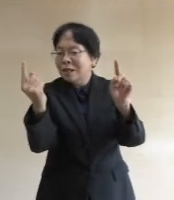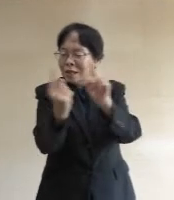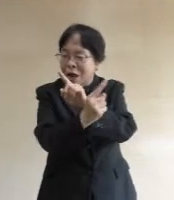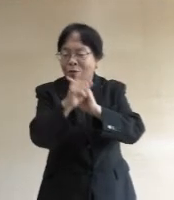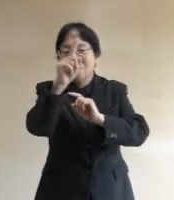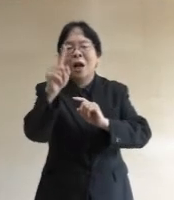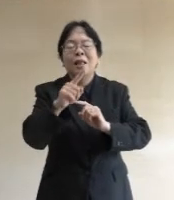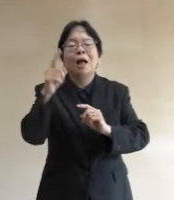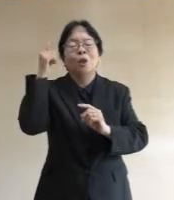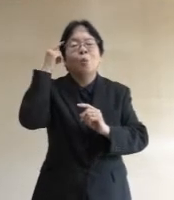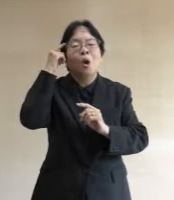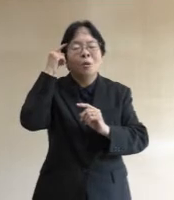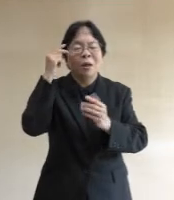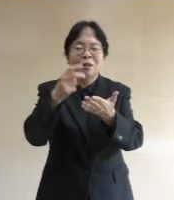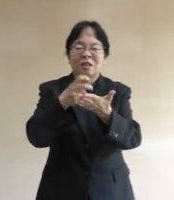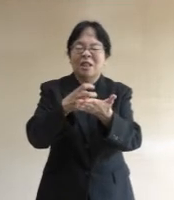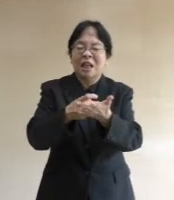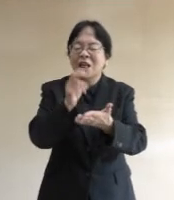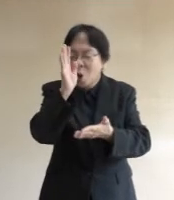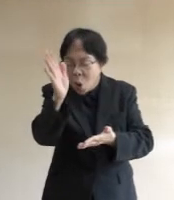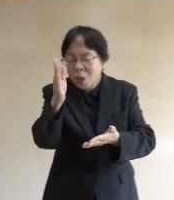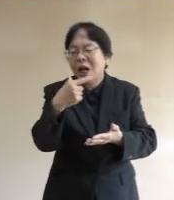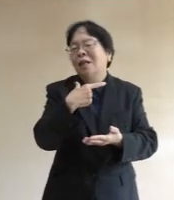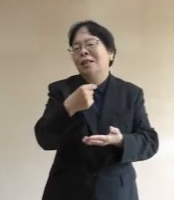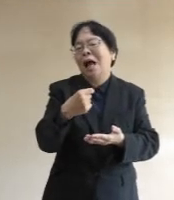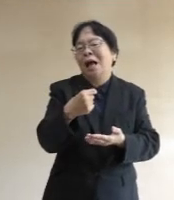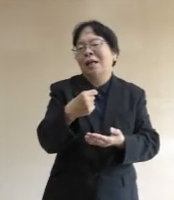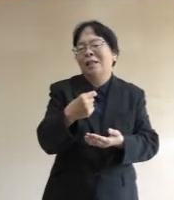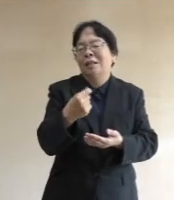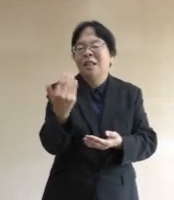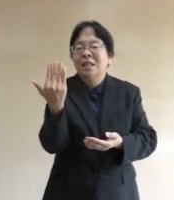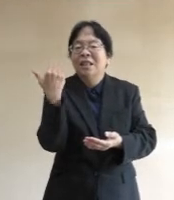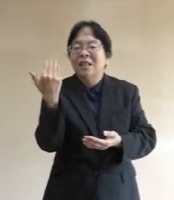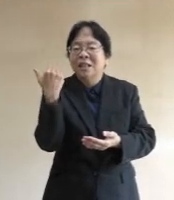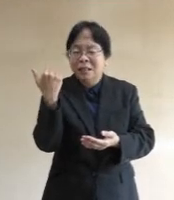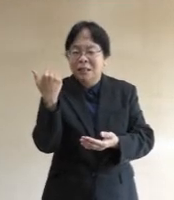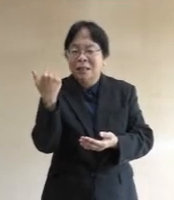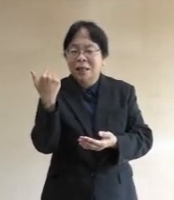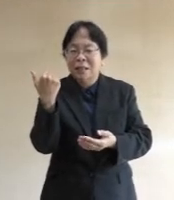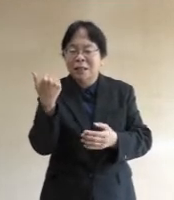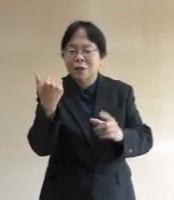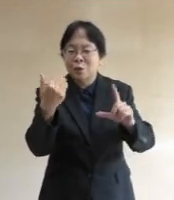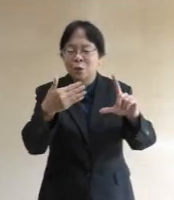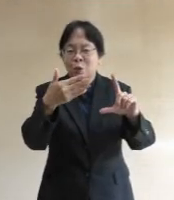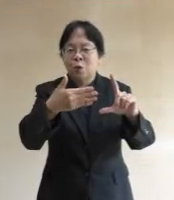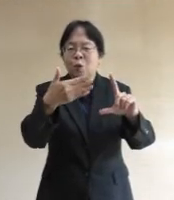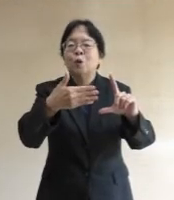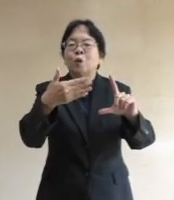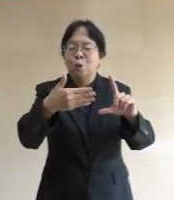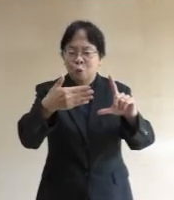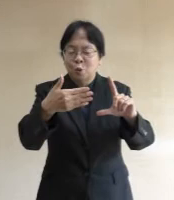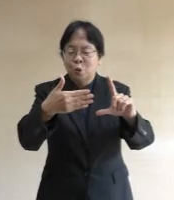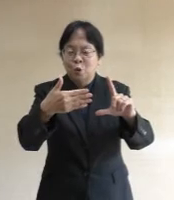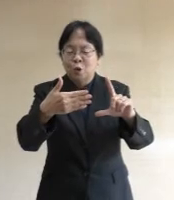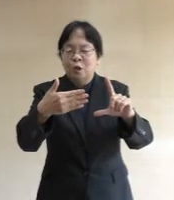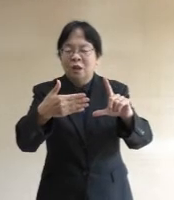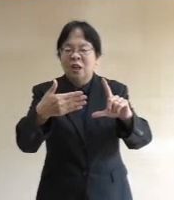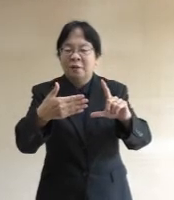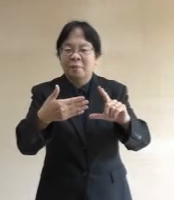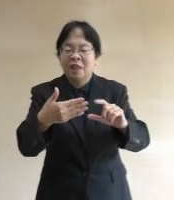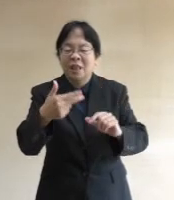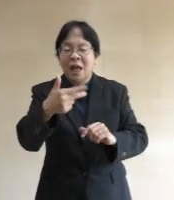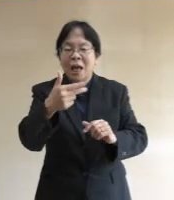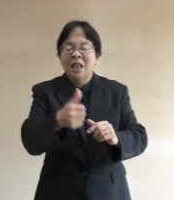るんですけど、ね、まあ、そういうところもぜひお願いしたいと思います。先だって YouTube かな、あの市長さんが職員に対